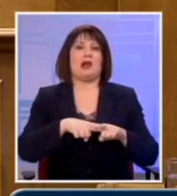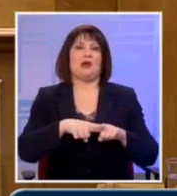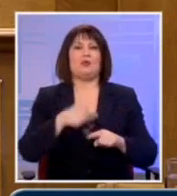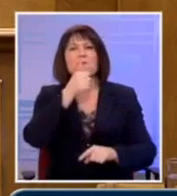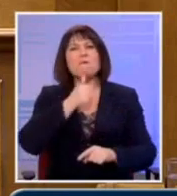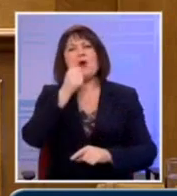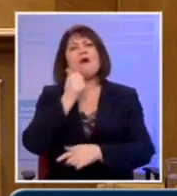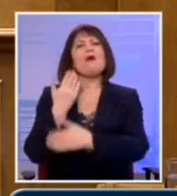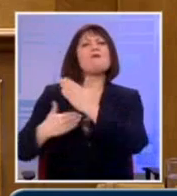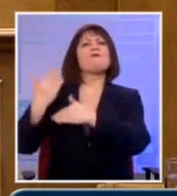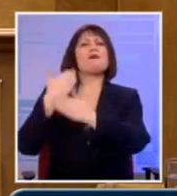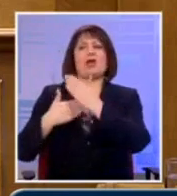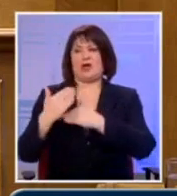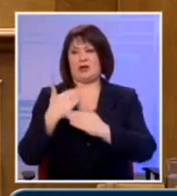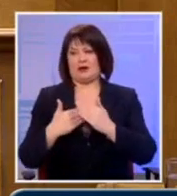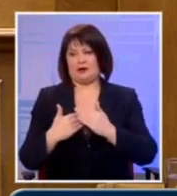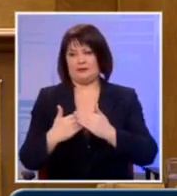υπέφερε όλα αυτά τα χρόνια.